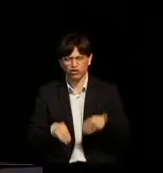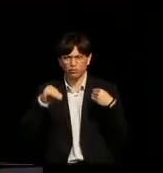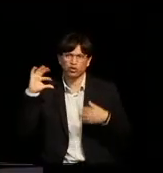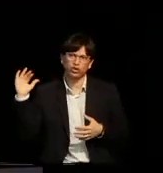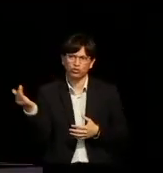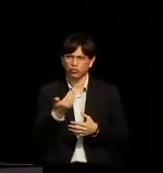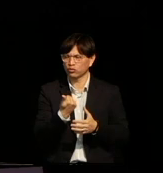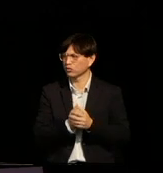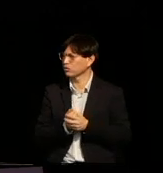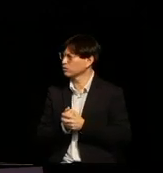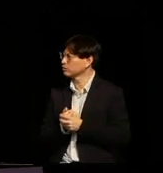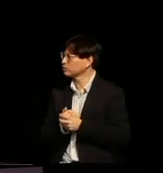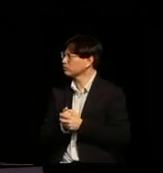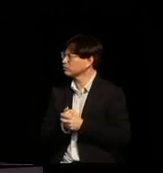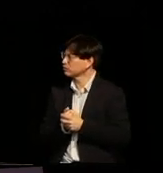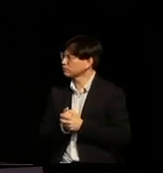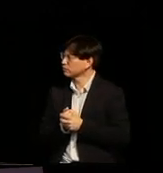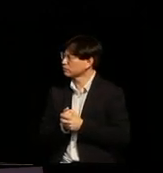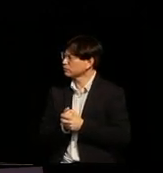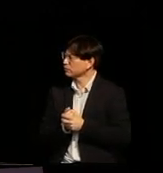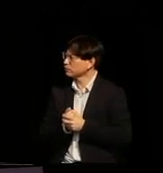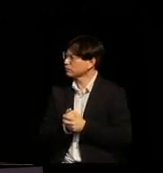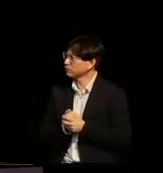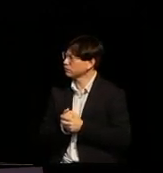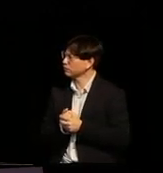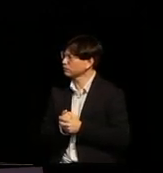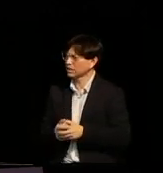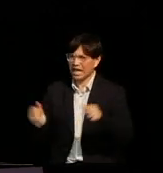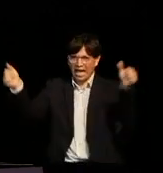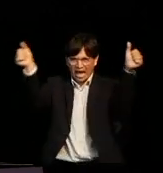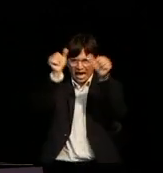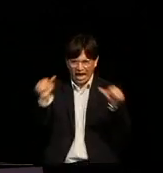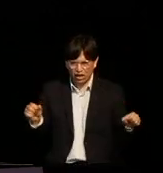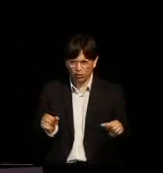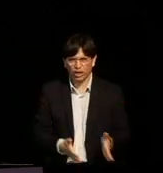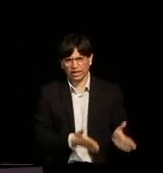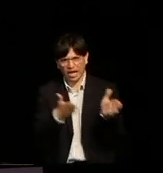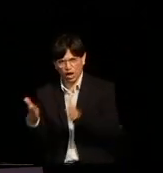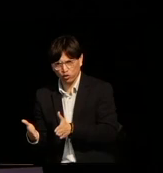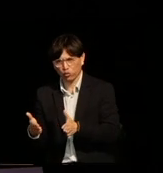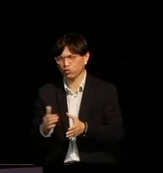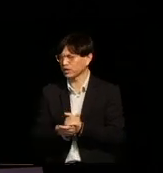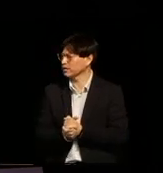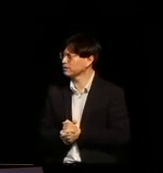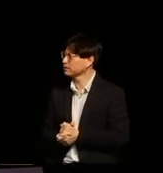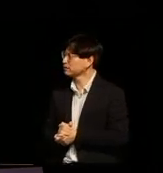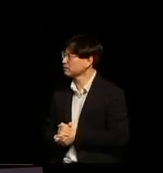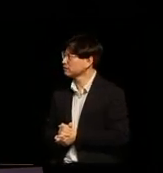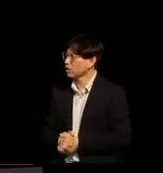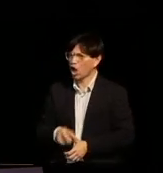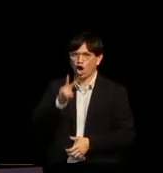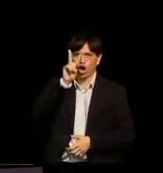perché è uno strumento di autoformazione dei catechisti abbiamo come ufficio due